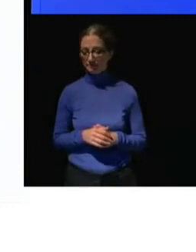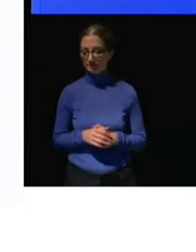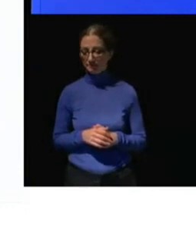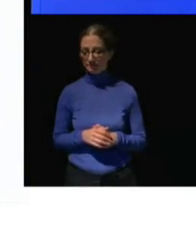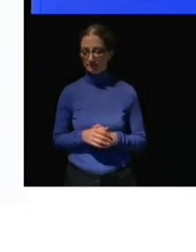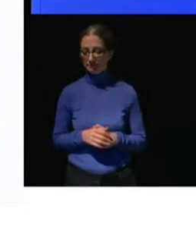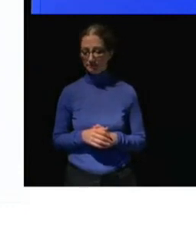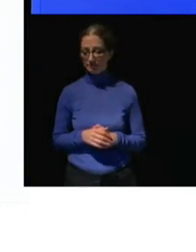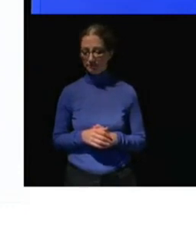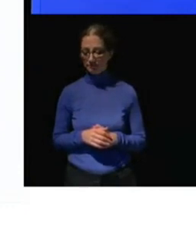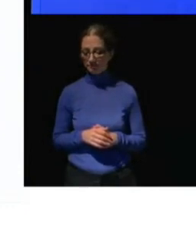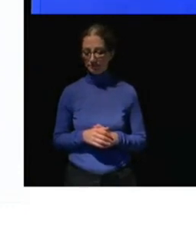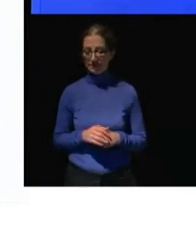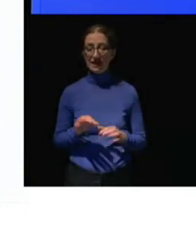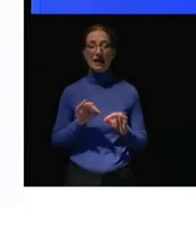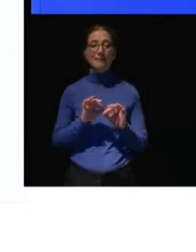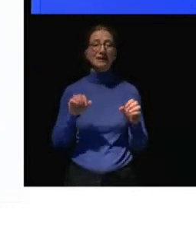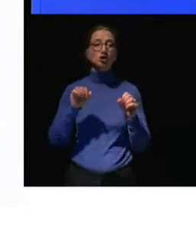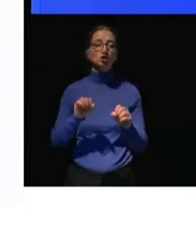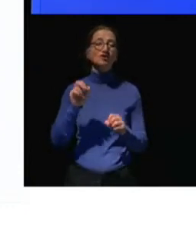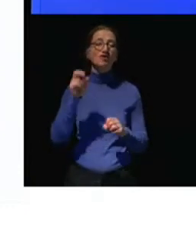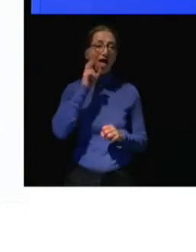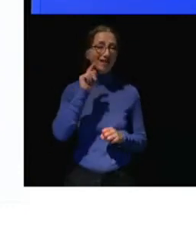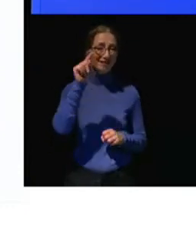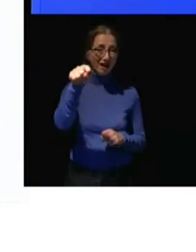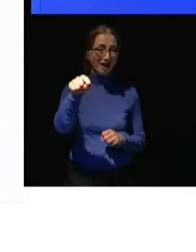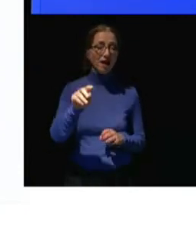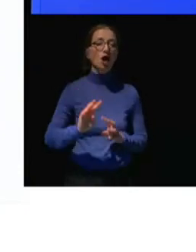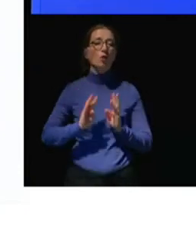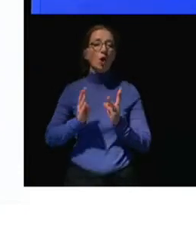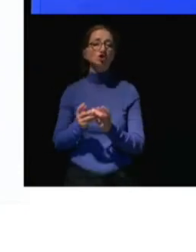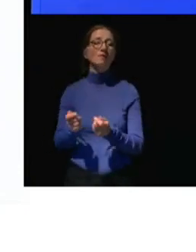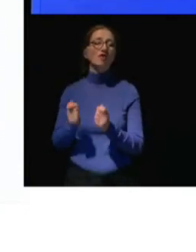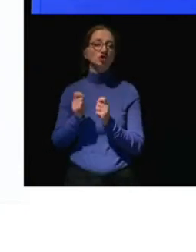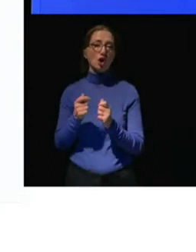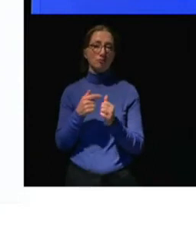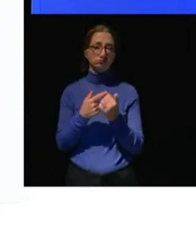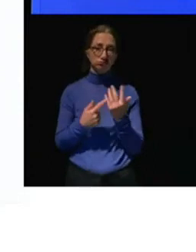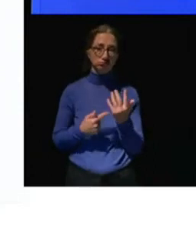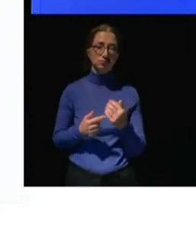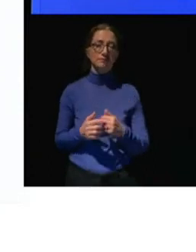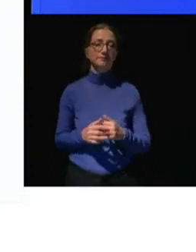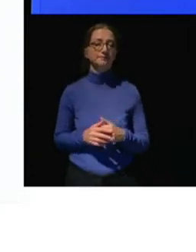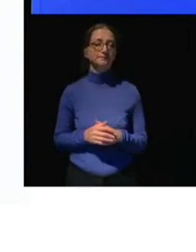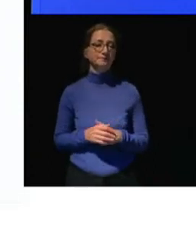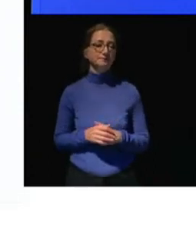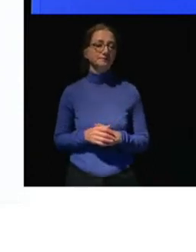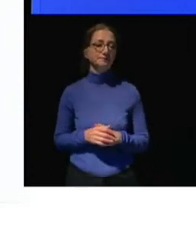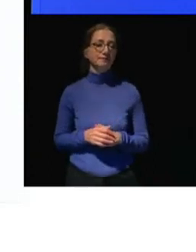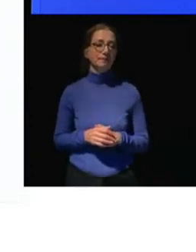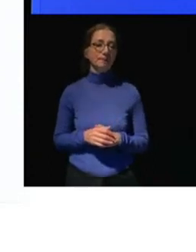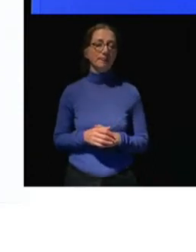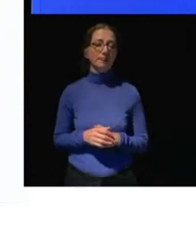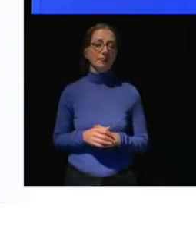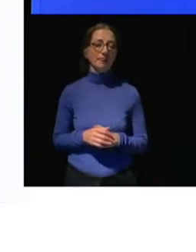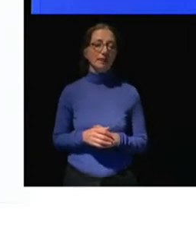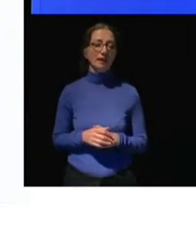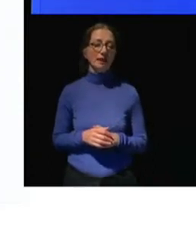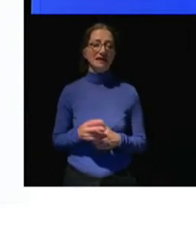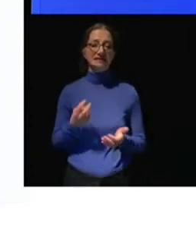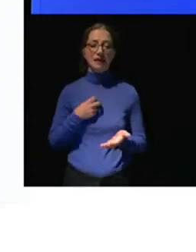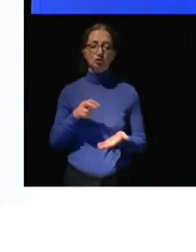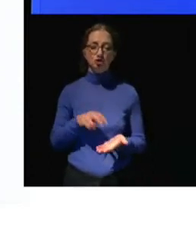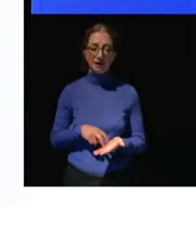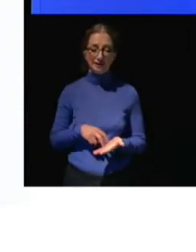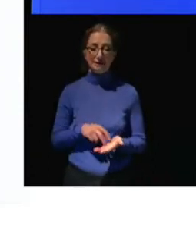In Bezug auf einen verbesserten Schutz im Alter kamen im Workshop zum Beispiel folgende Vorschläge auf. Die Möglichkeit für Selbstständige,